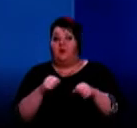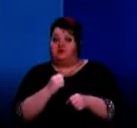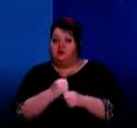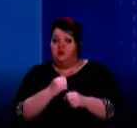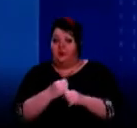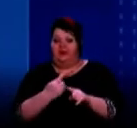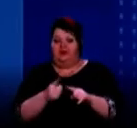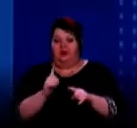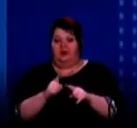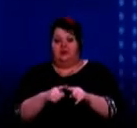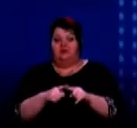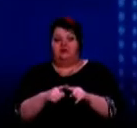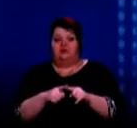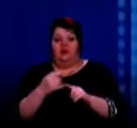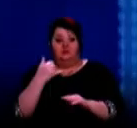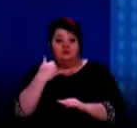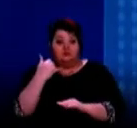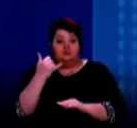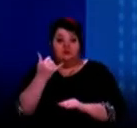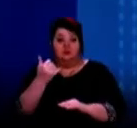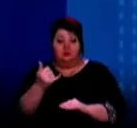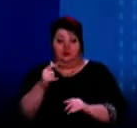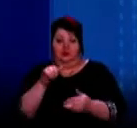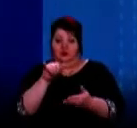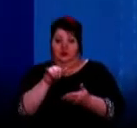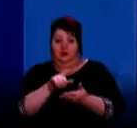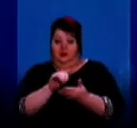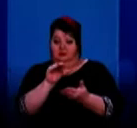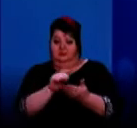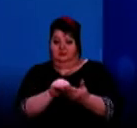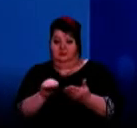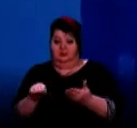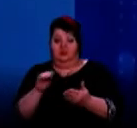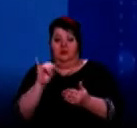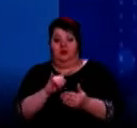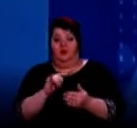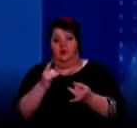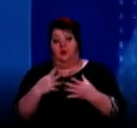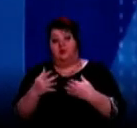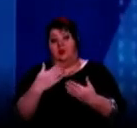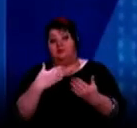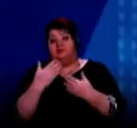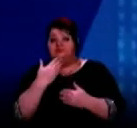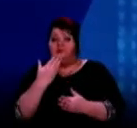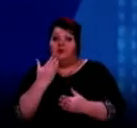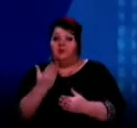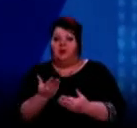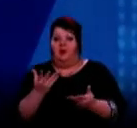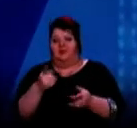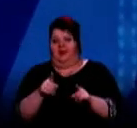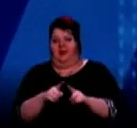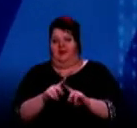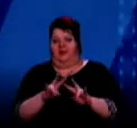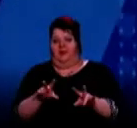це набрати номер телефону, який буде вказано на сайті, і просто проконсультуватися, запитати, хоча це теж не